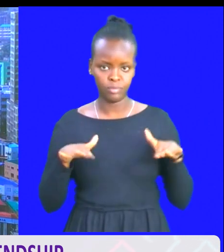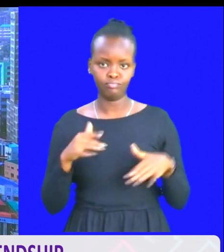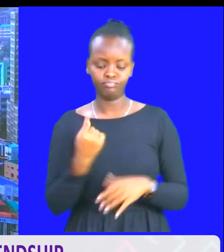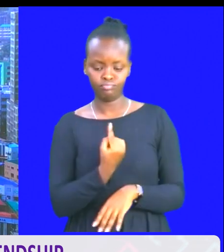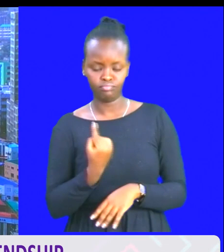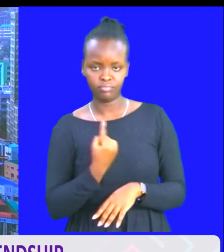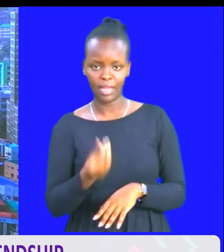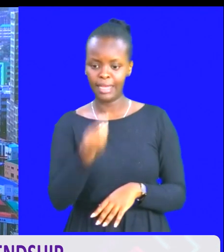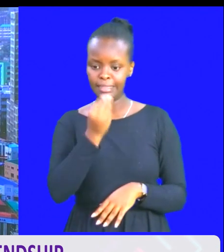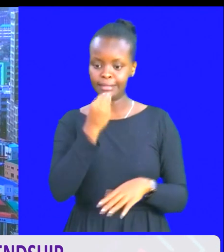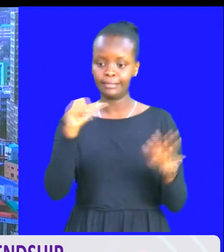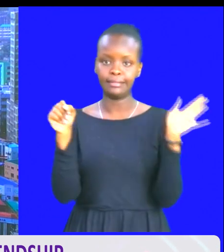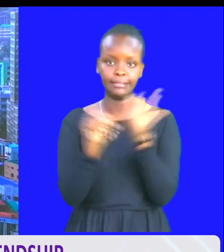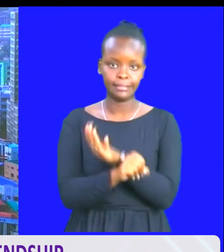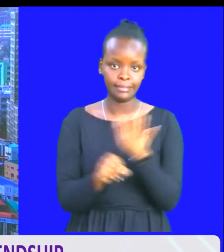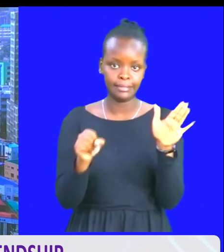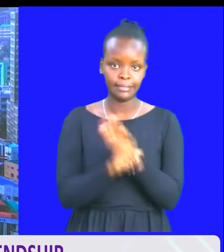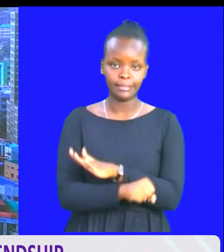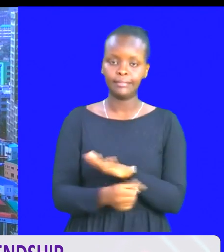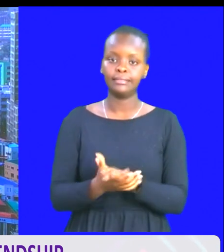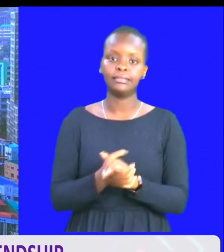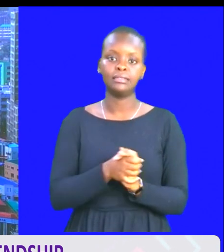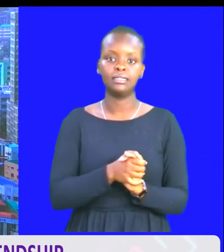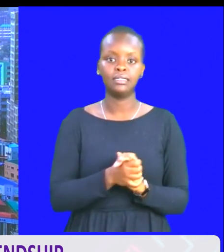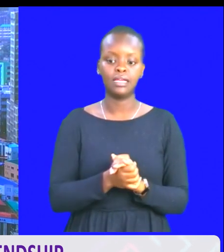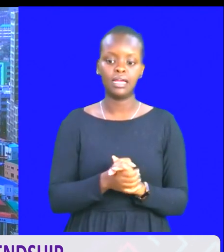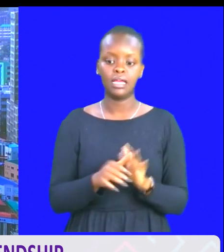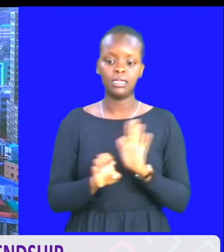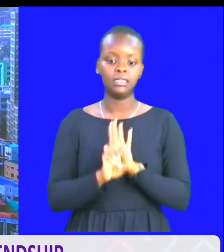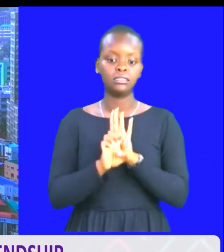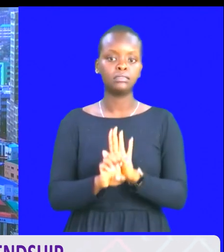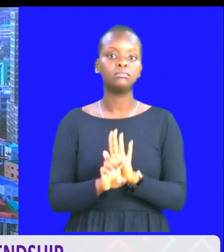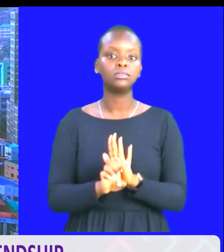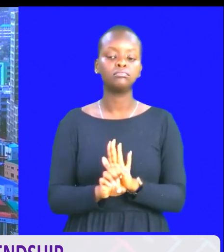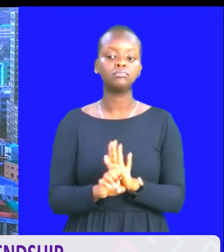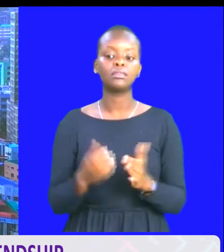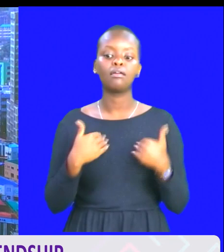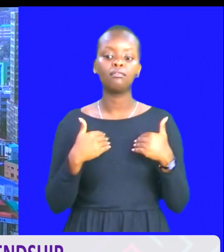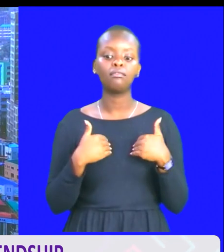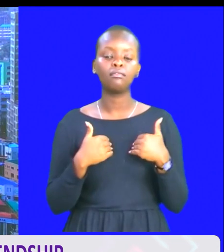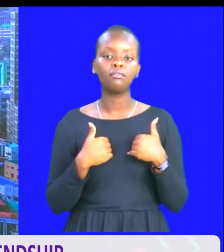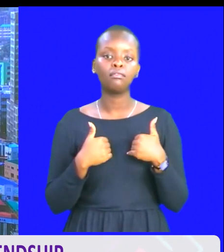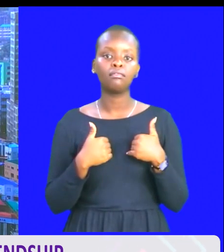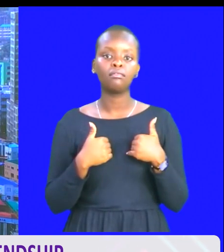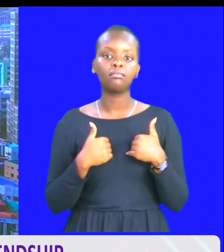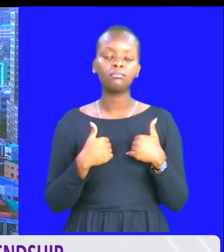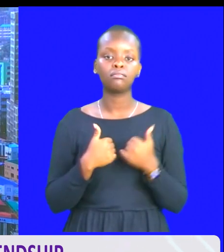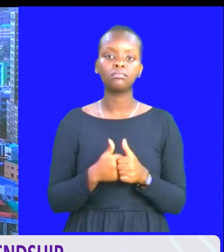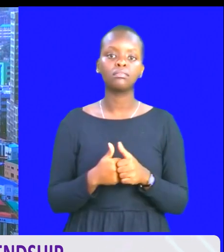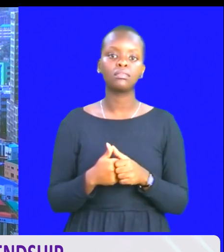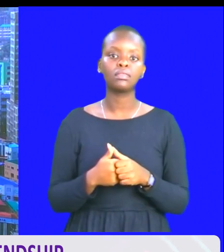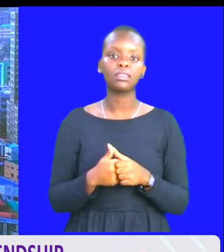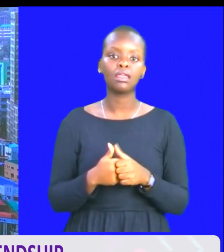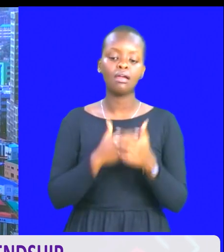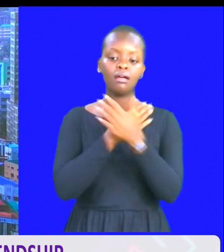jo so you have to be active mabeste pale na kama for example niko na shughuli moja hapa inasema niaje kukua na you